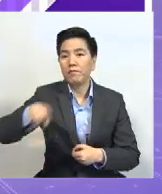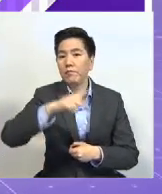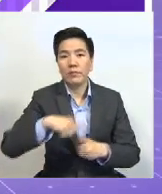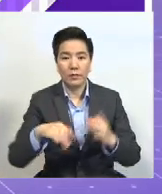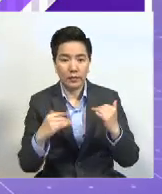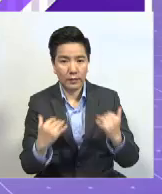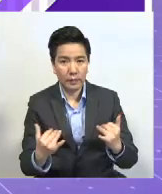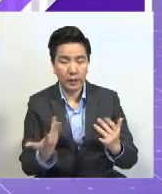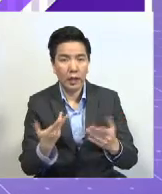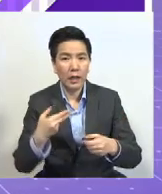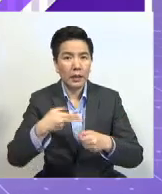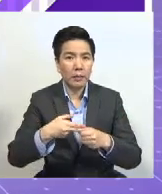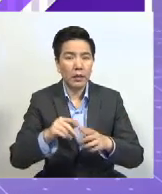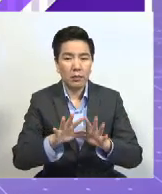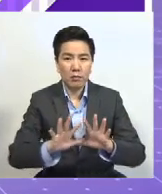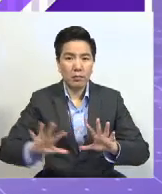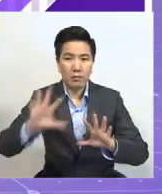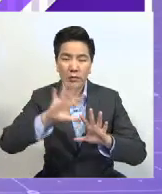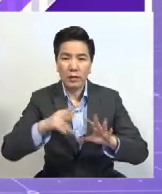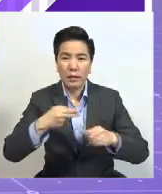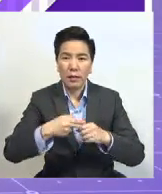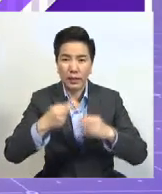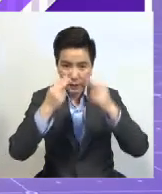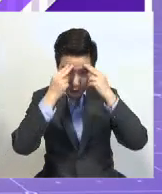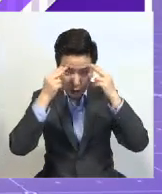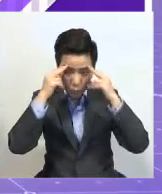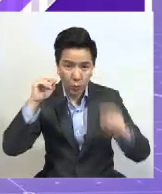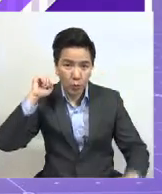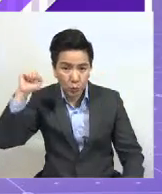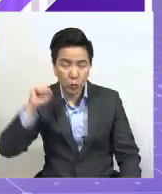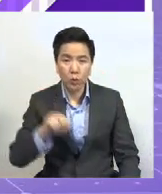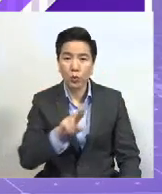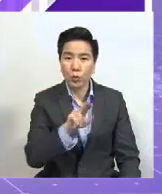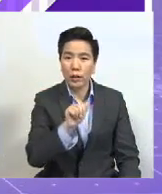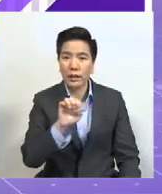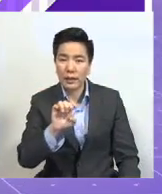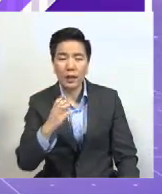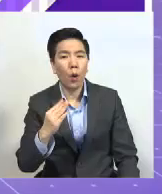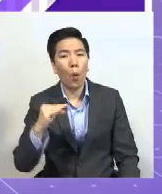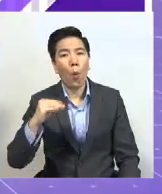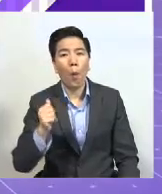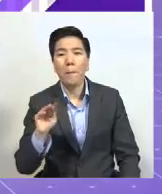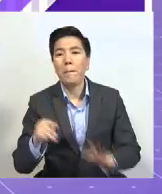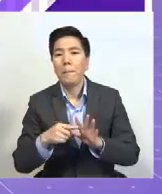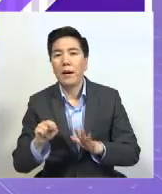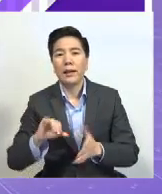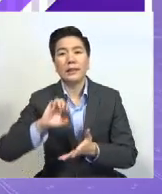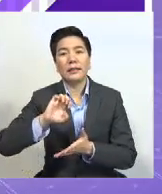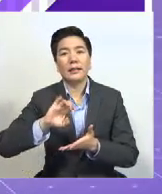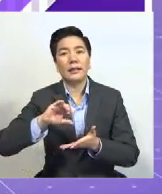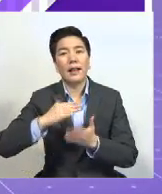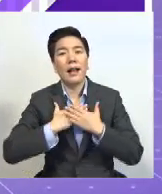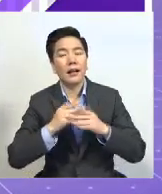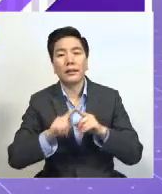างน้ำมันที่อยู่ในตะวันออกกลางไม่ว่าจะเป็นซาอุคูเวต UAE โอมานนะครับอิรักไม่สาม